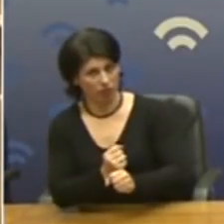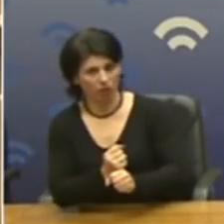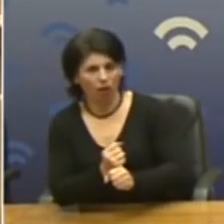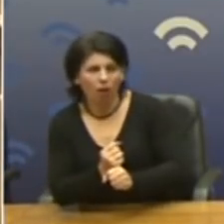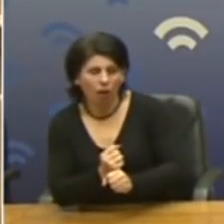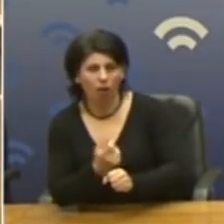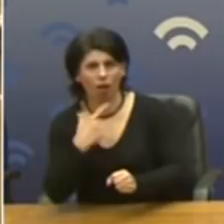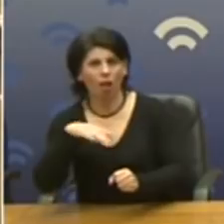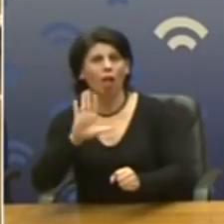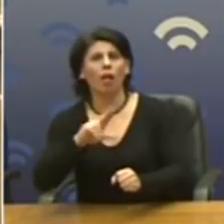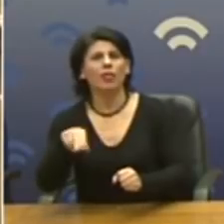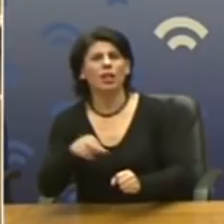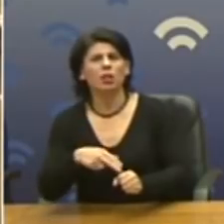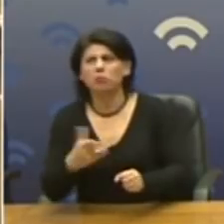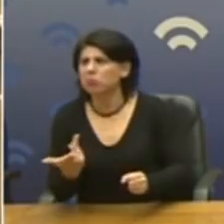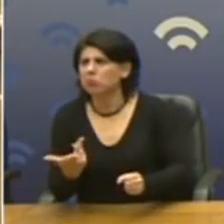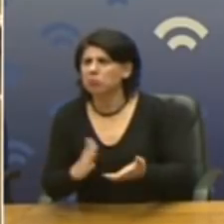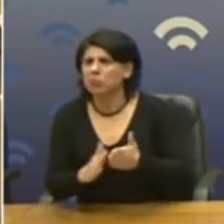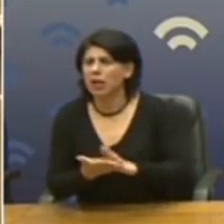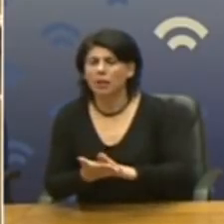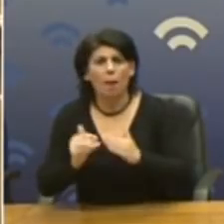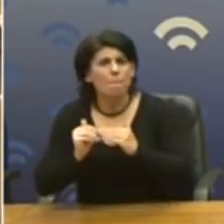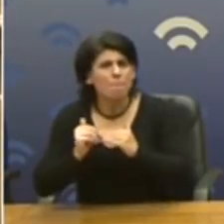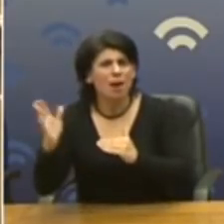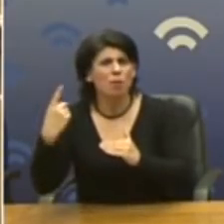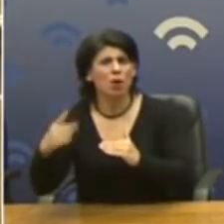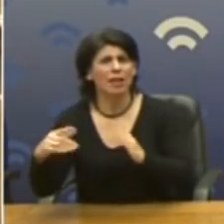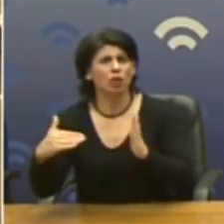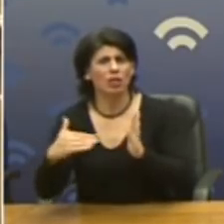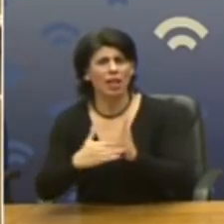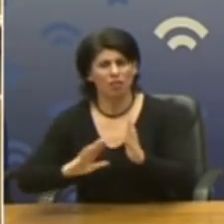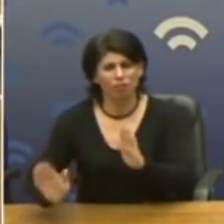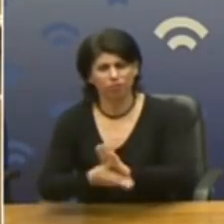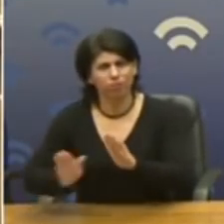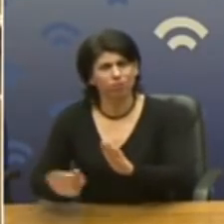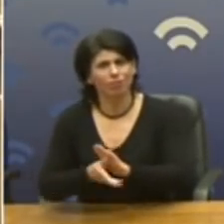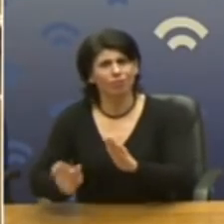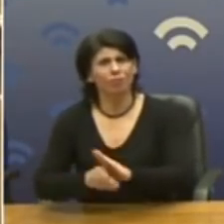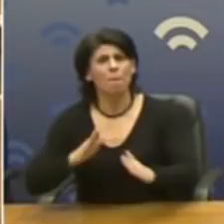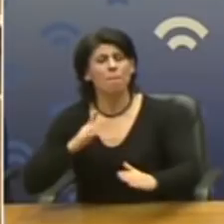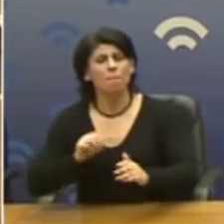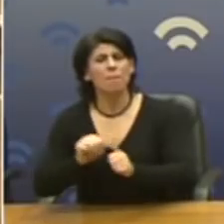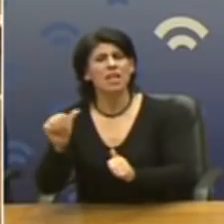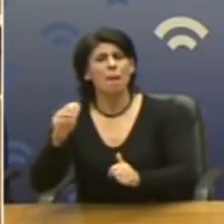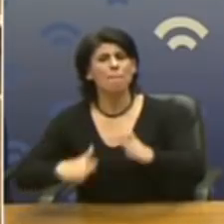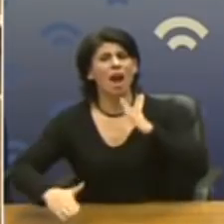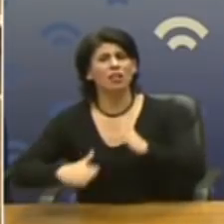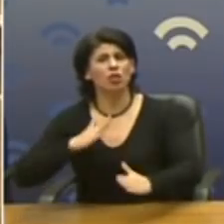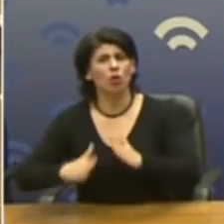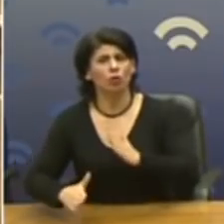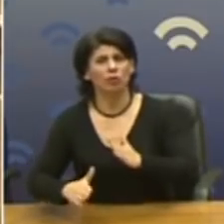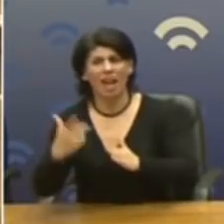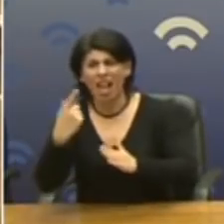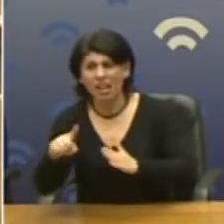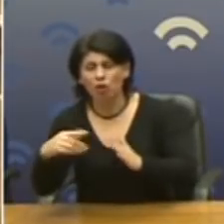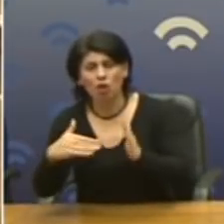να ακυρώνετε πρακτικά τις πάνω από 100.000 απολύσεις το μήνα Μάρτιο. Την ίδια στιγμή